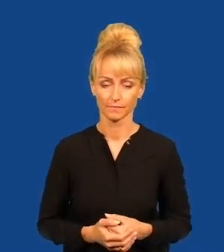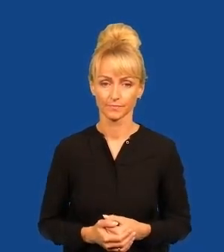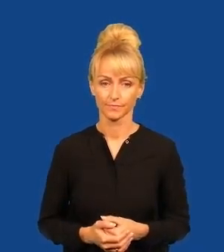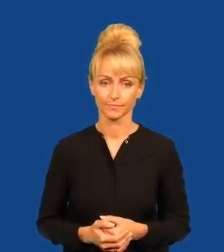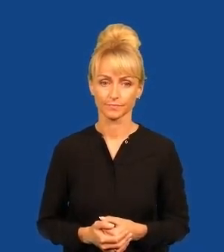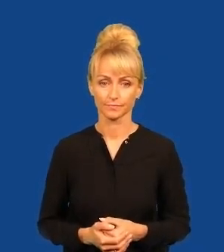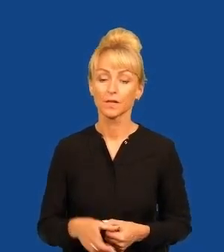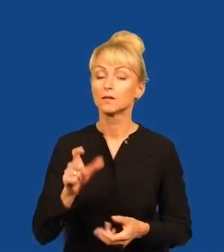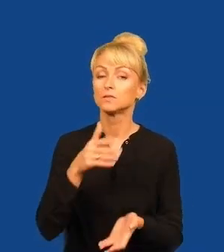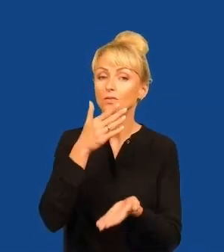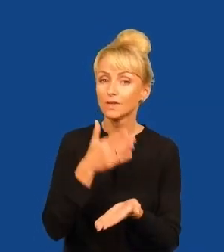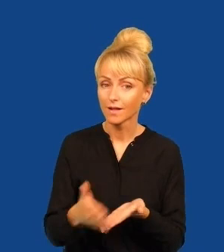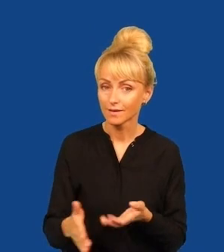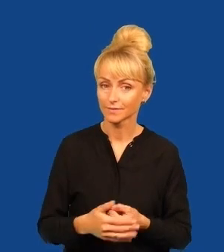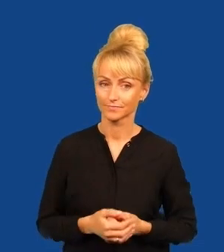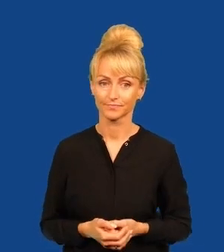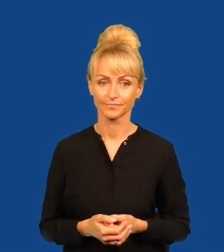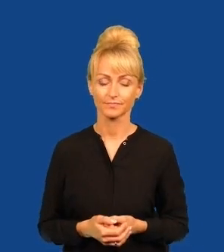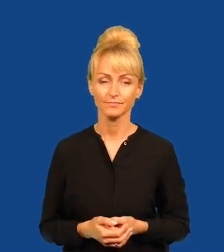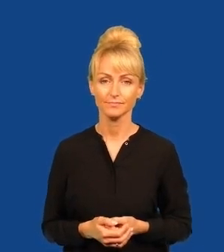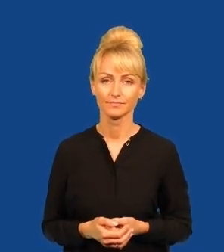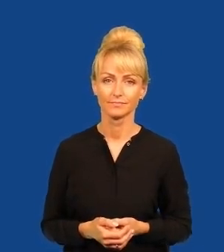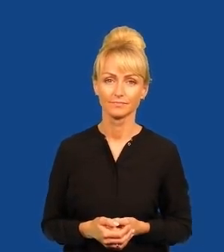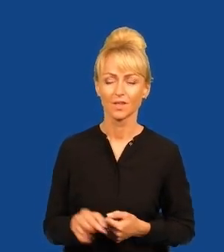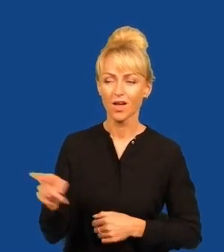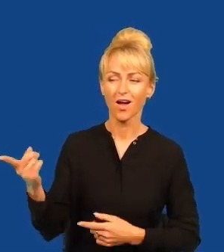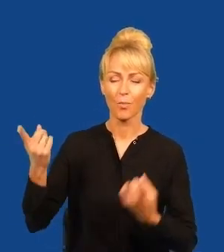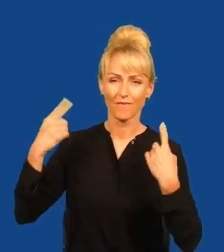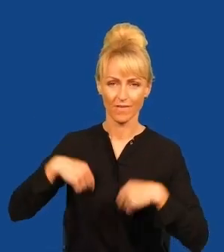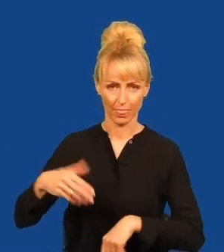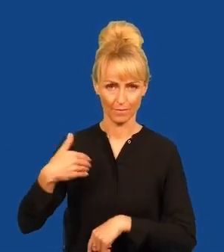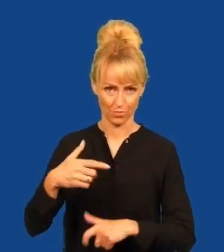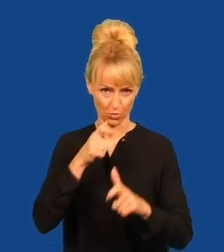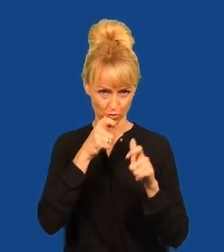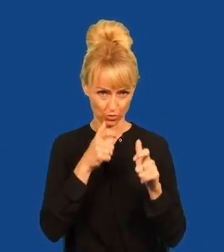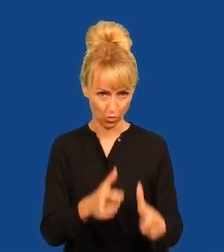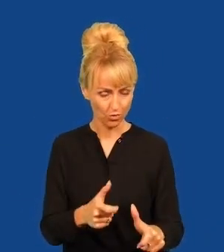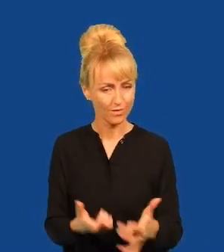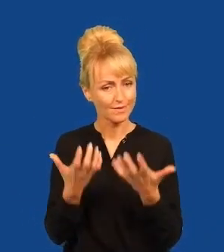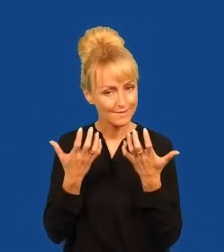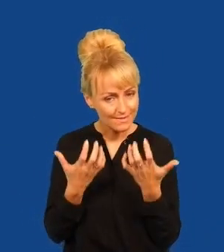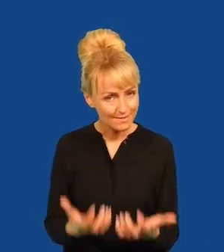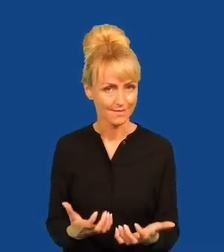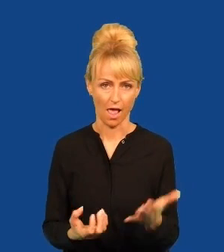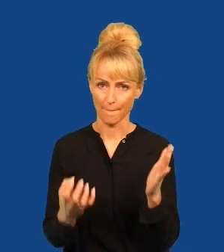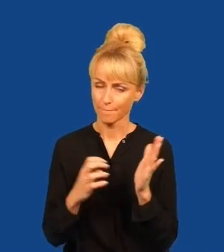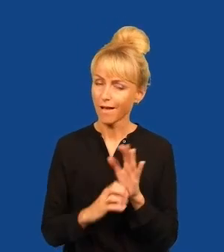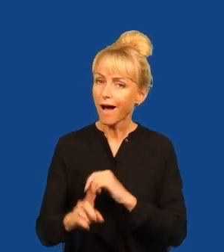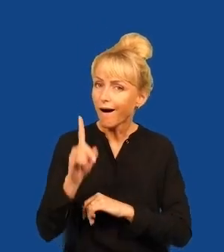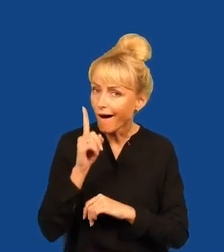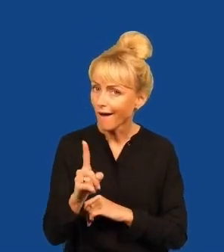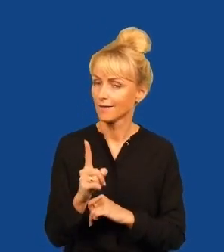Jeszcze dalej, jeszcze naruszenie środowiskowe. Użytkownicy zgłaszali, że chętniej korzystaliby z takiej usługi, gdyby była